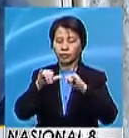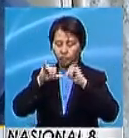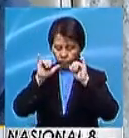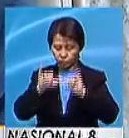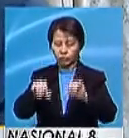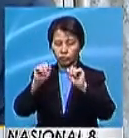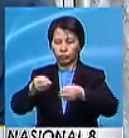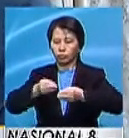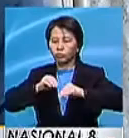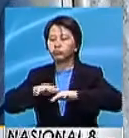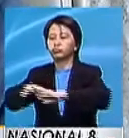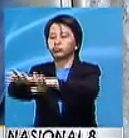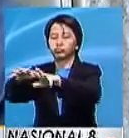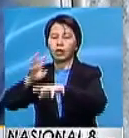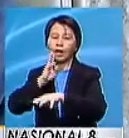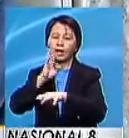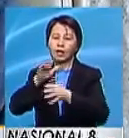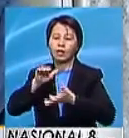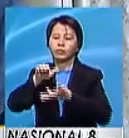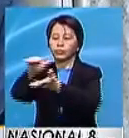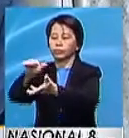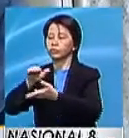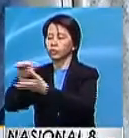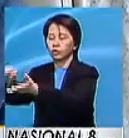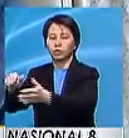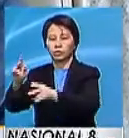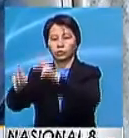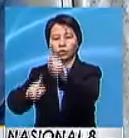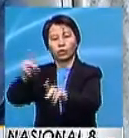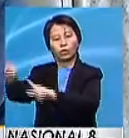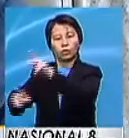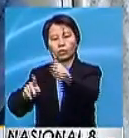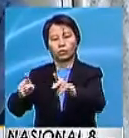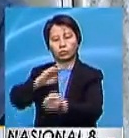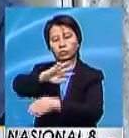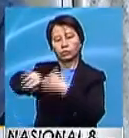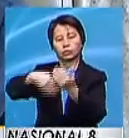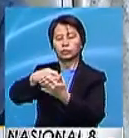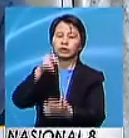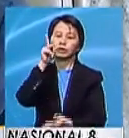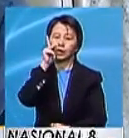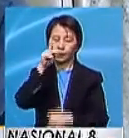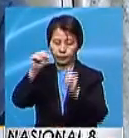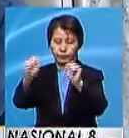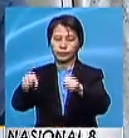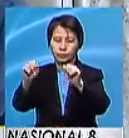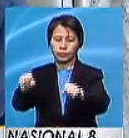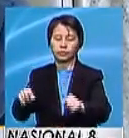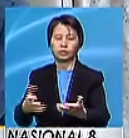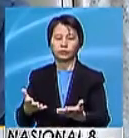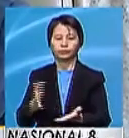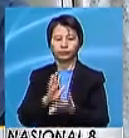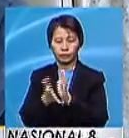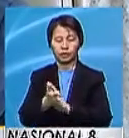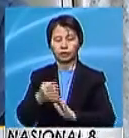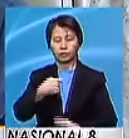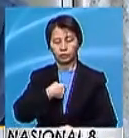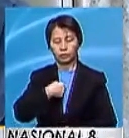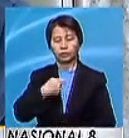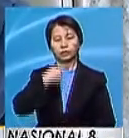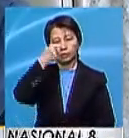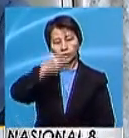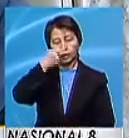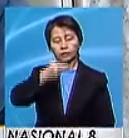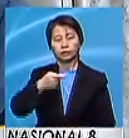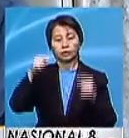boleh menampung keperluan penduduk-penduduk secara keseluruhannya. Jadi saya juga ingin menyatakan di